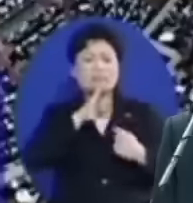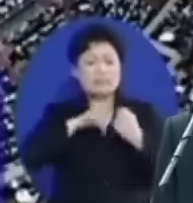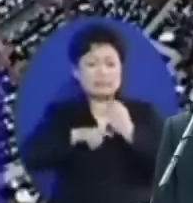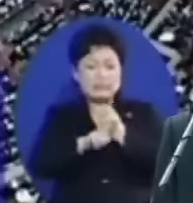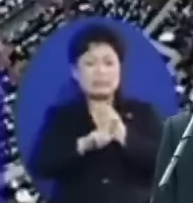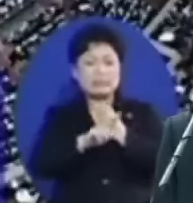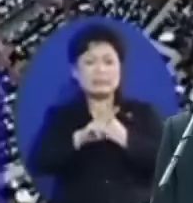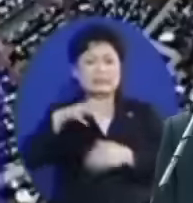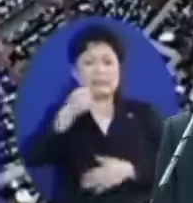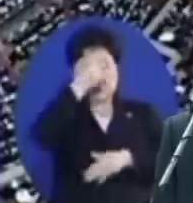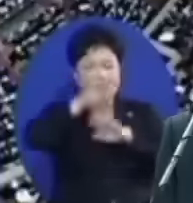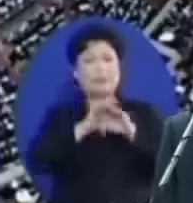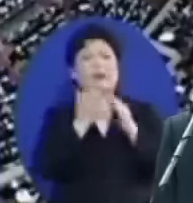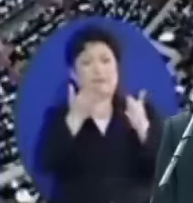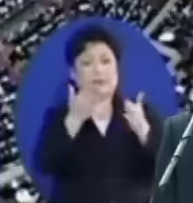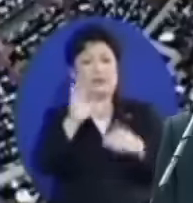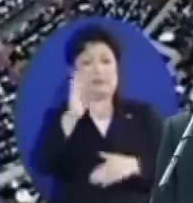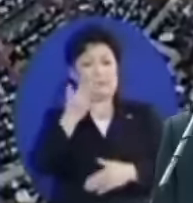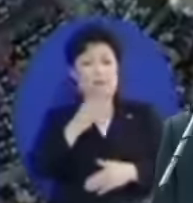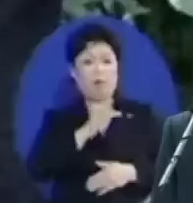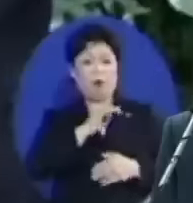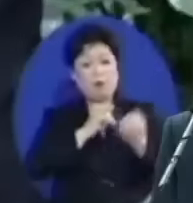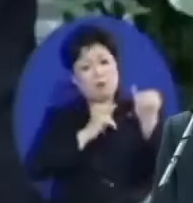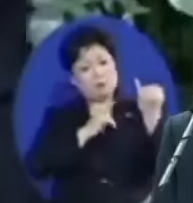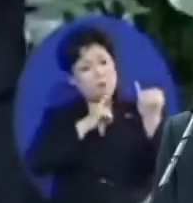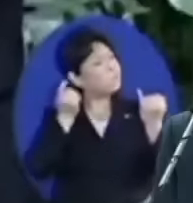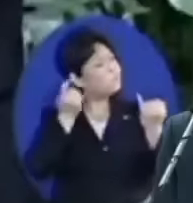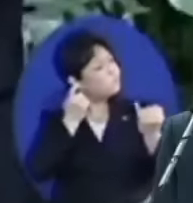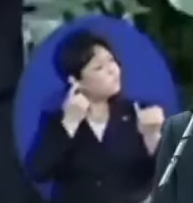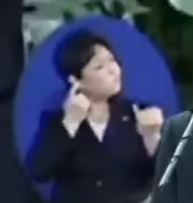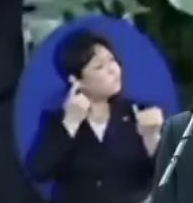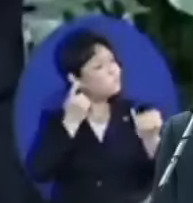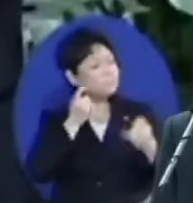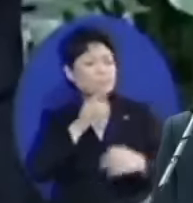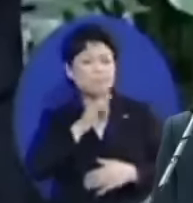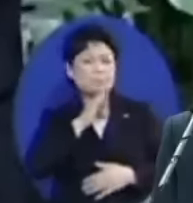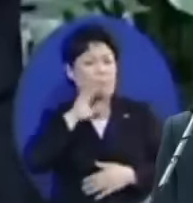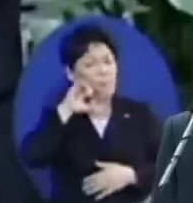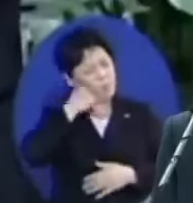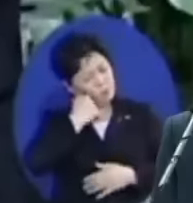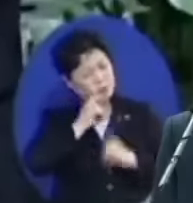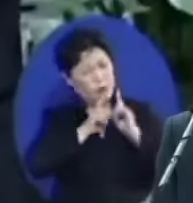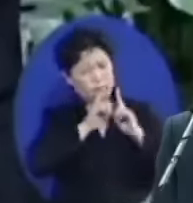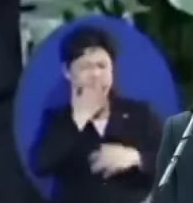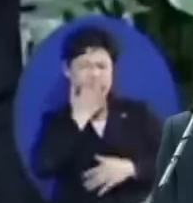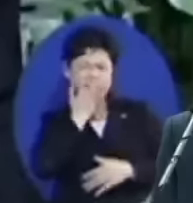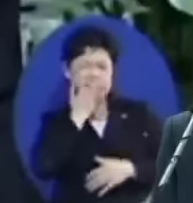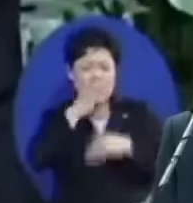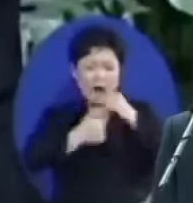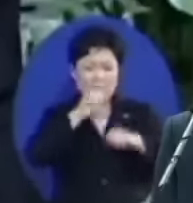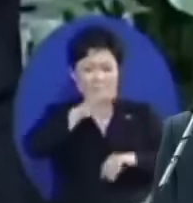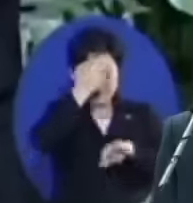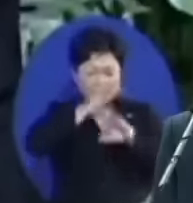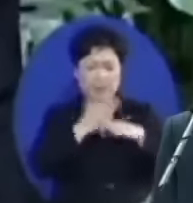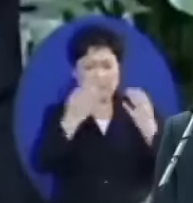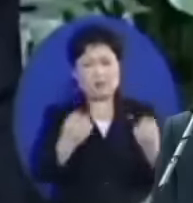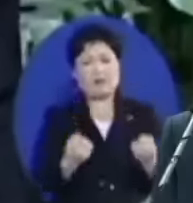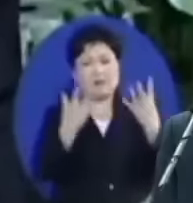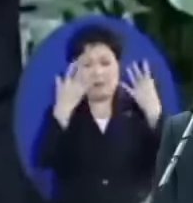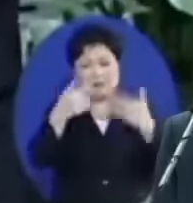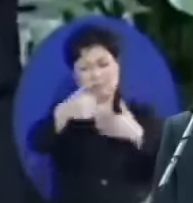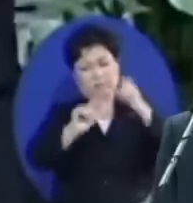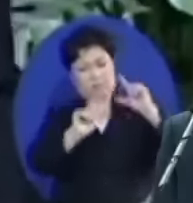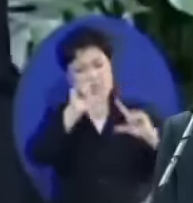예배할지니라. 아, 그 말을 들으니까 상당히 어렵단 말입니다. 하나님께 예배하는 것은 의식과 형식이 아니라